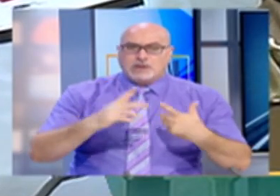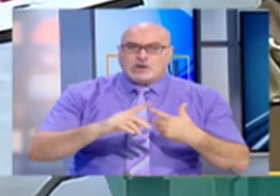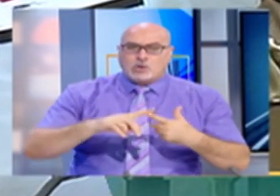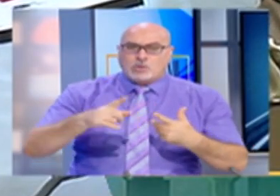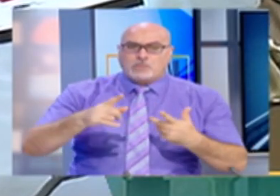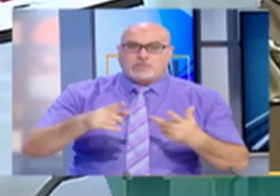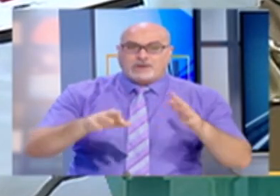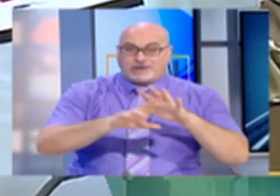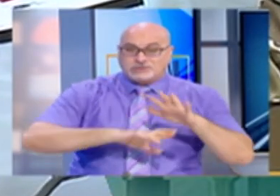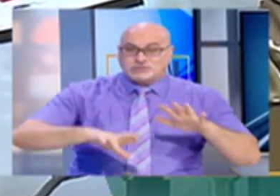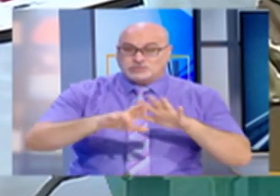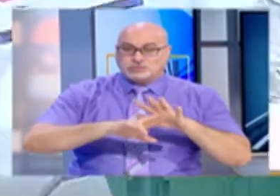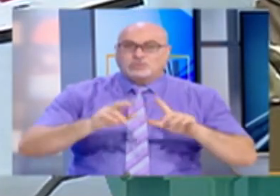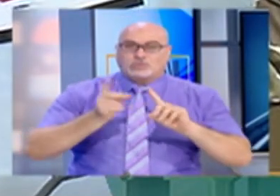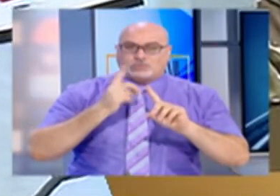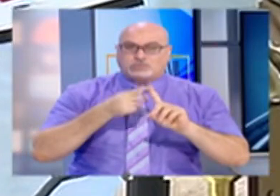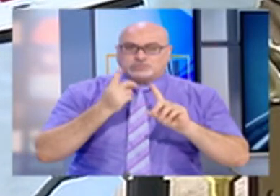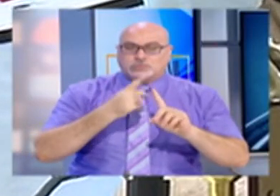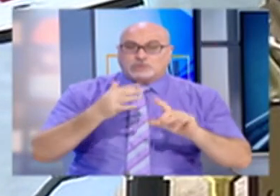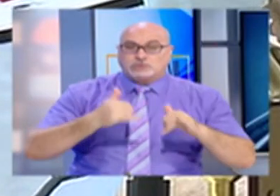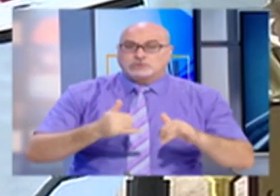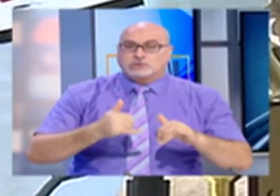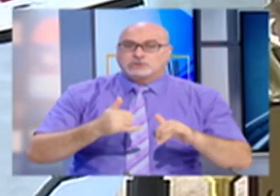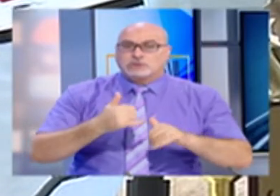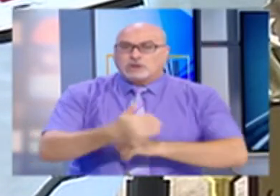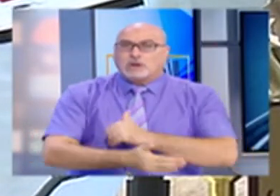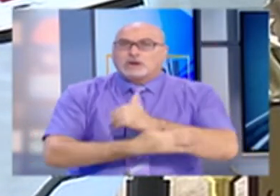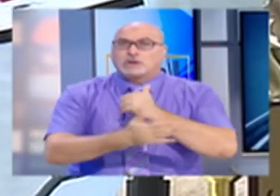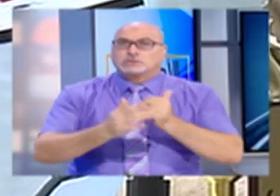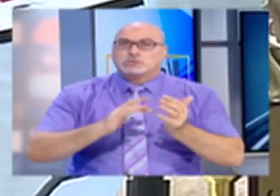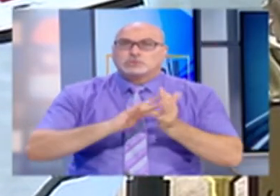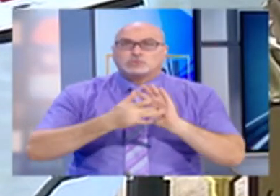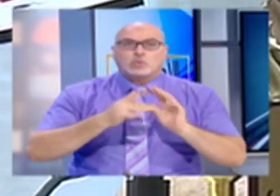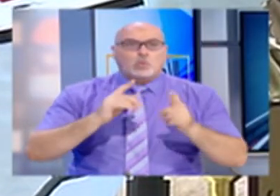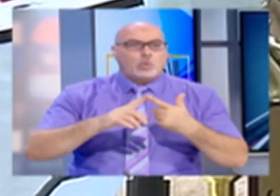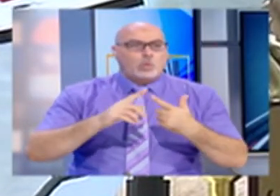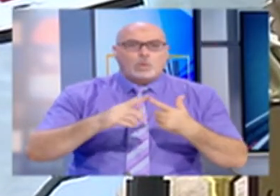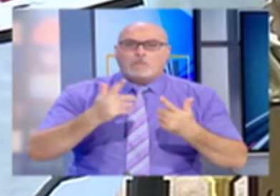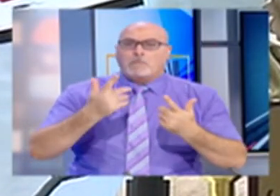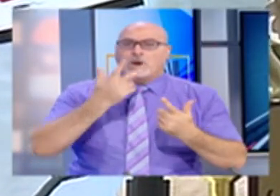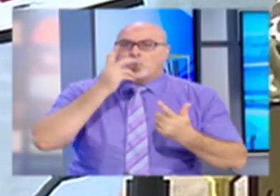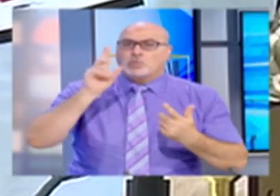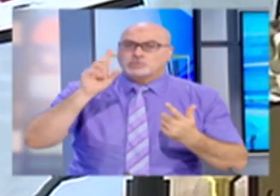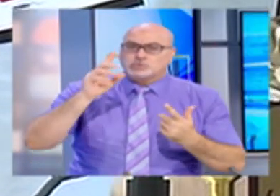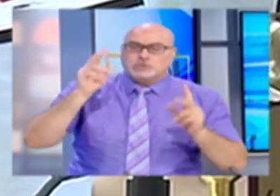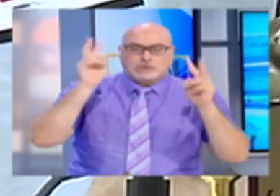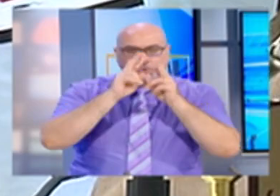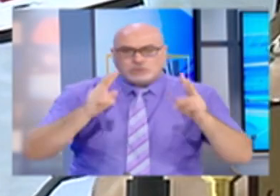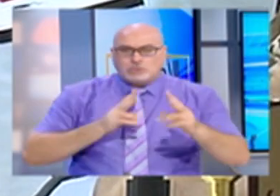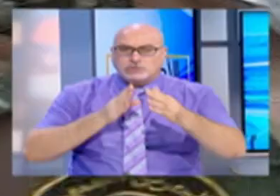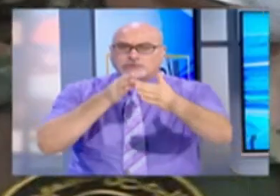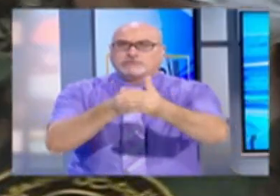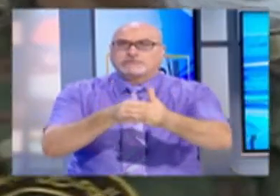في المنطقة إلى دعم جميع المبادرات الدولية الرامية